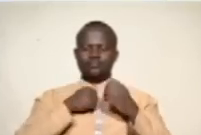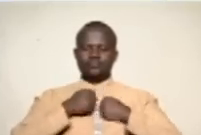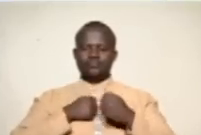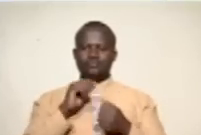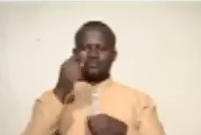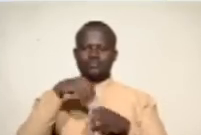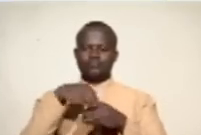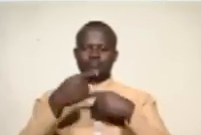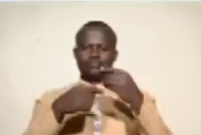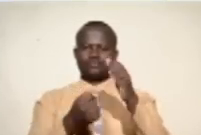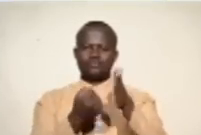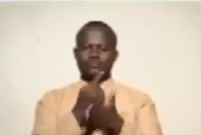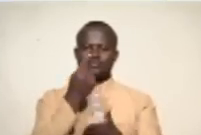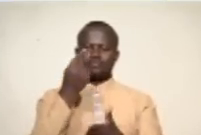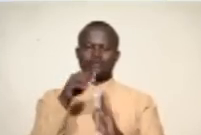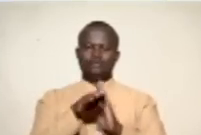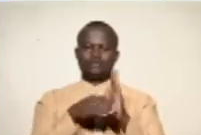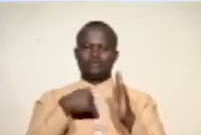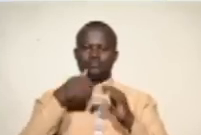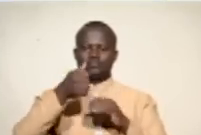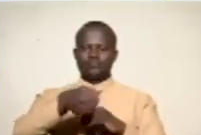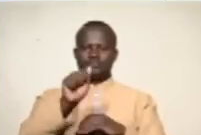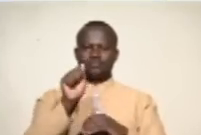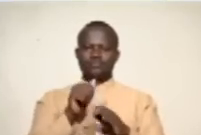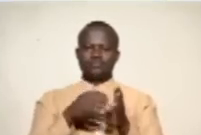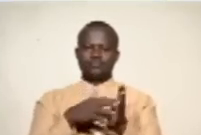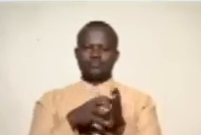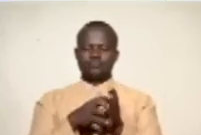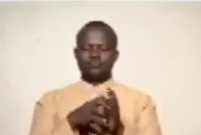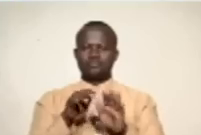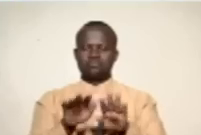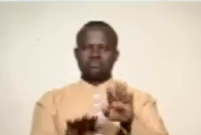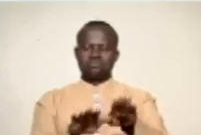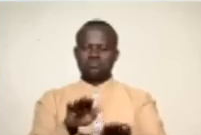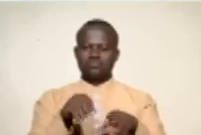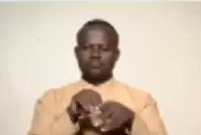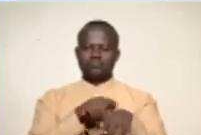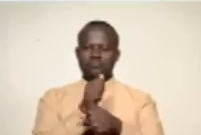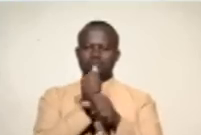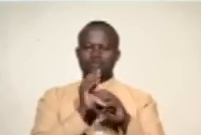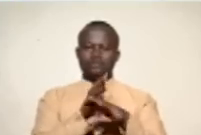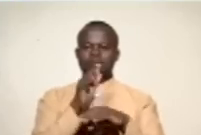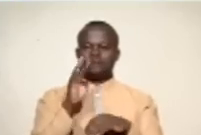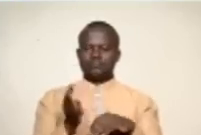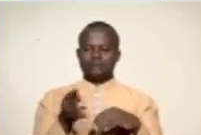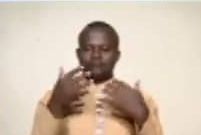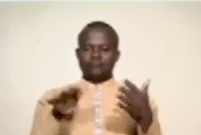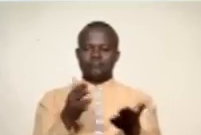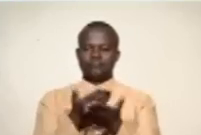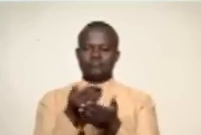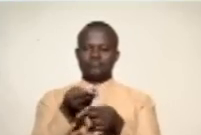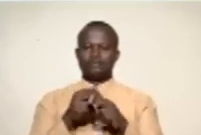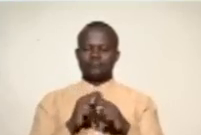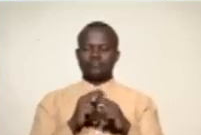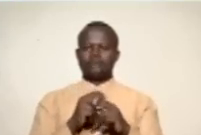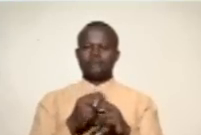mu bikomeje gutuma gahunda yagira iwawe igenda biguru intege. Ni mu gihe abakozi babarirwa mu 400,000 aribo bamaze gusaba inguzanyo